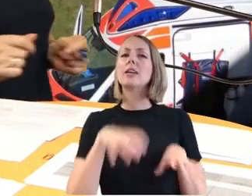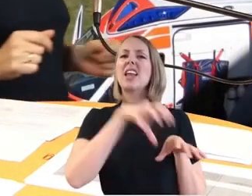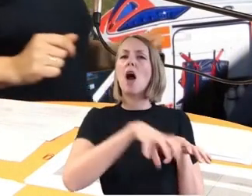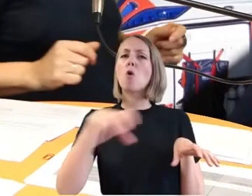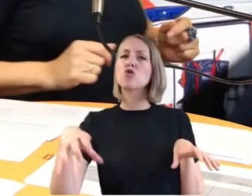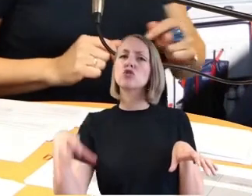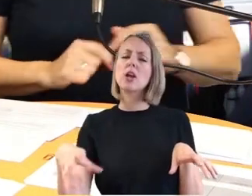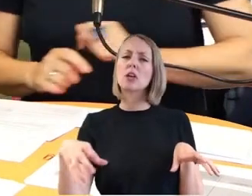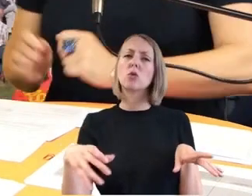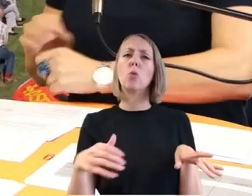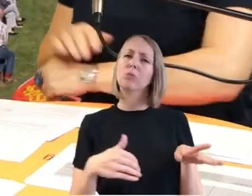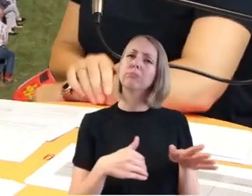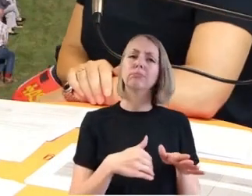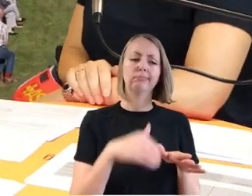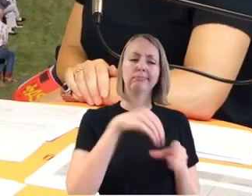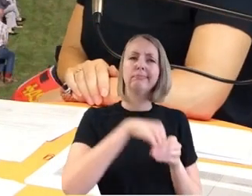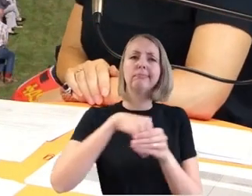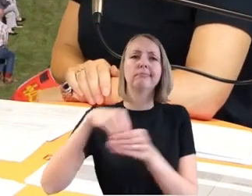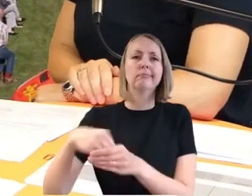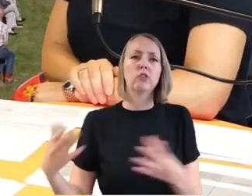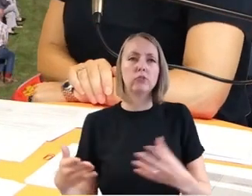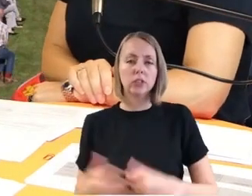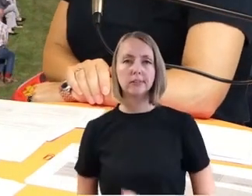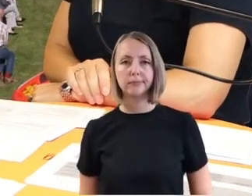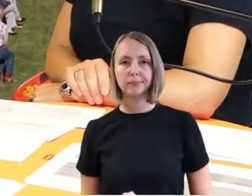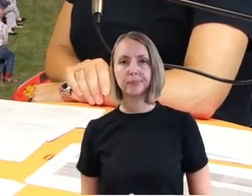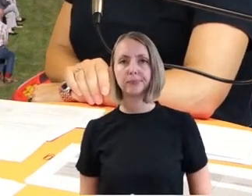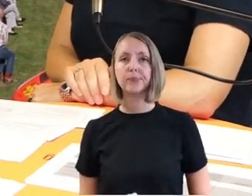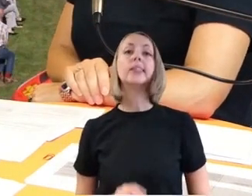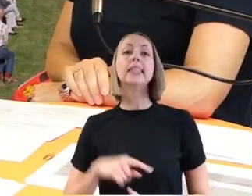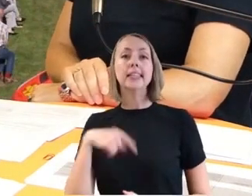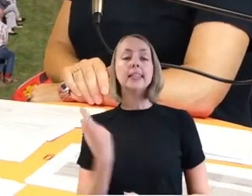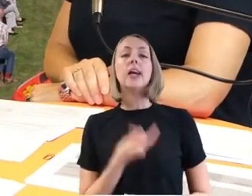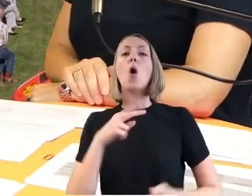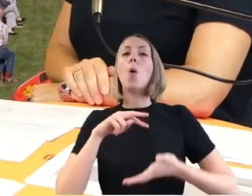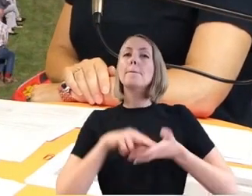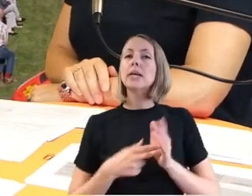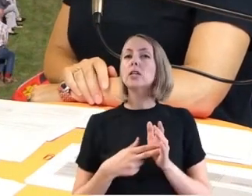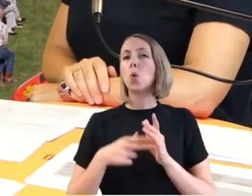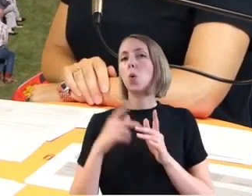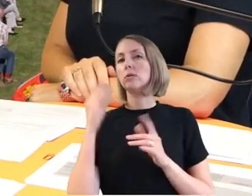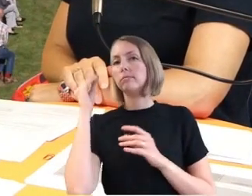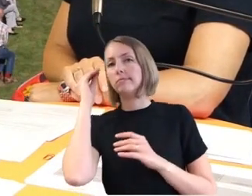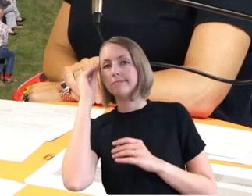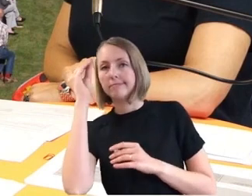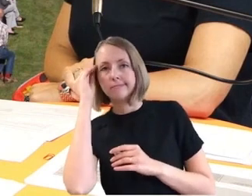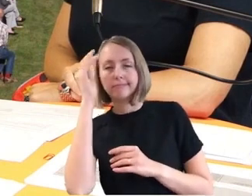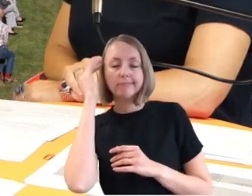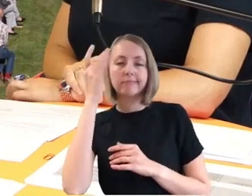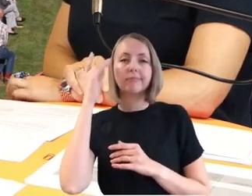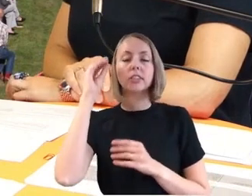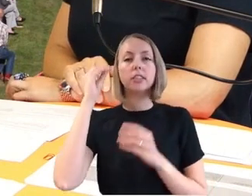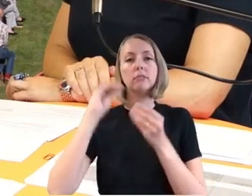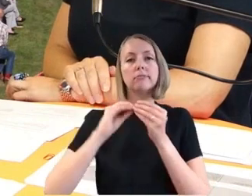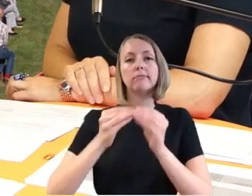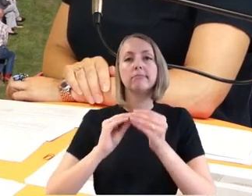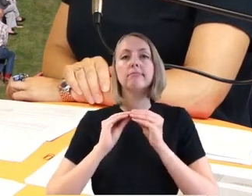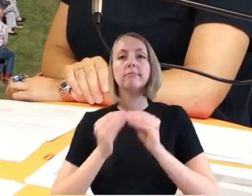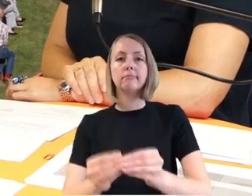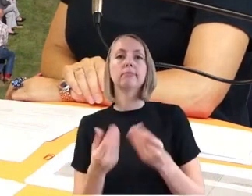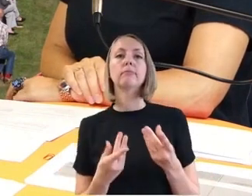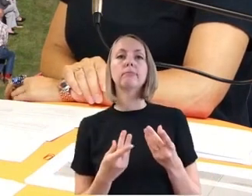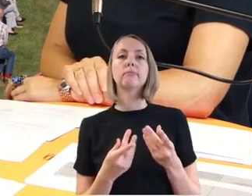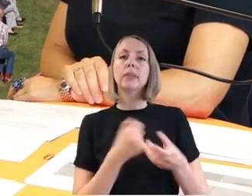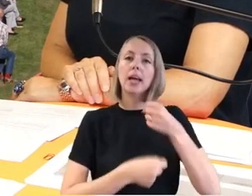wird dann entwickeln wir methoden systeme gerätschaften für den cbm